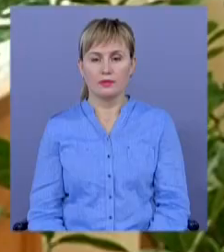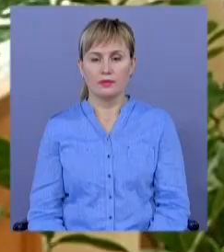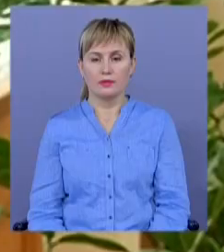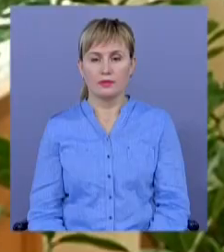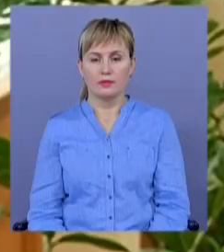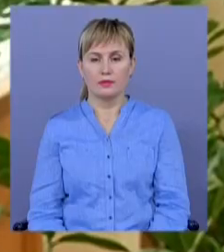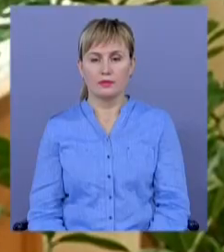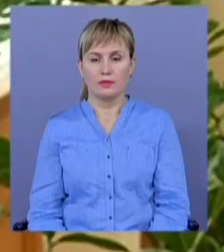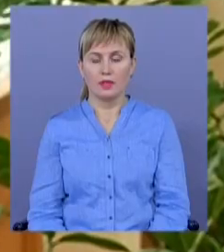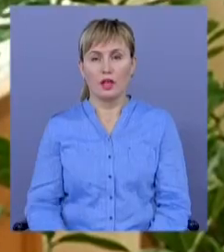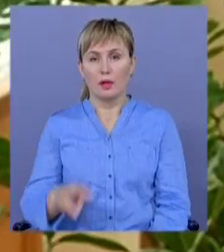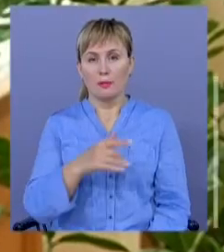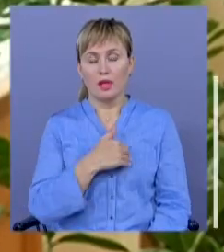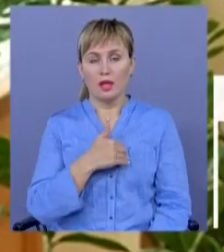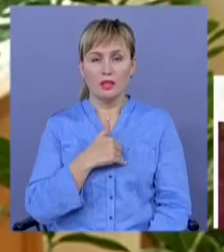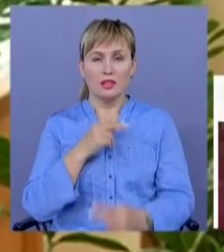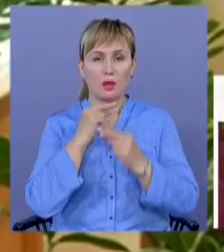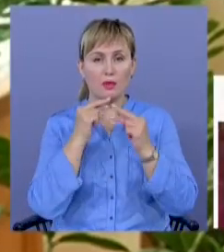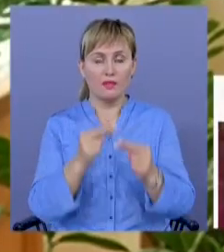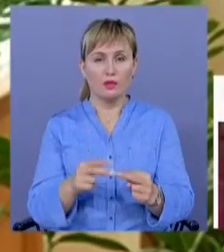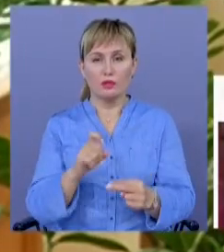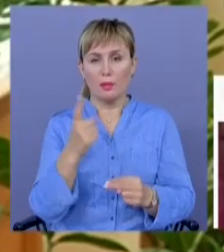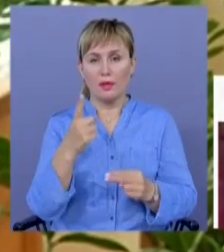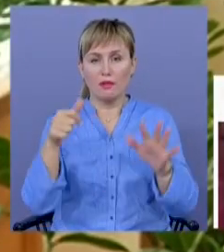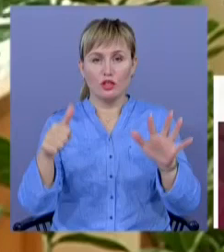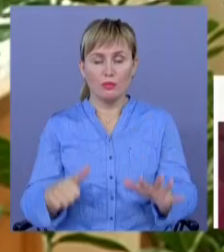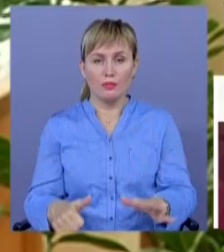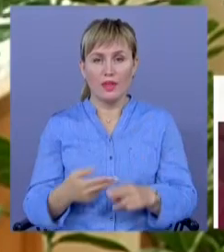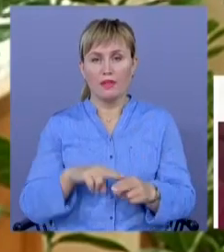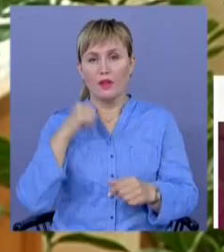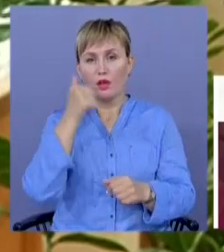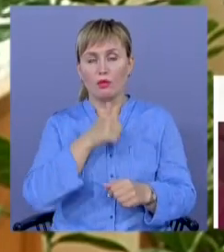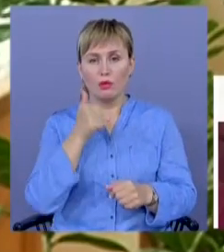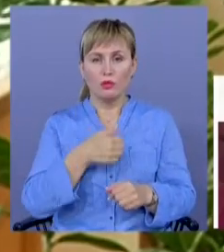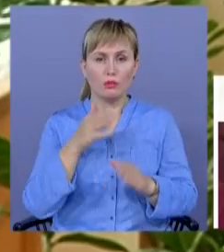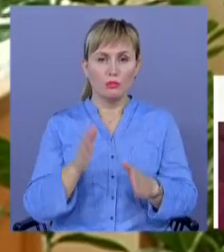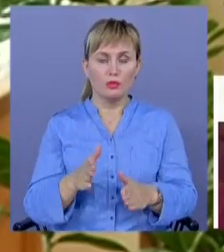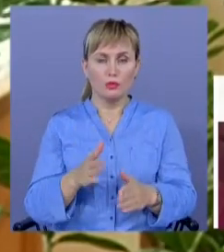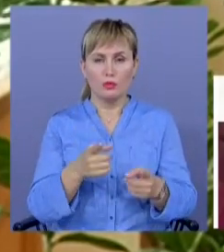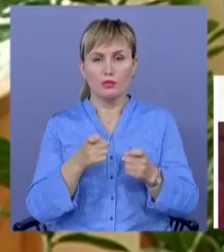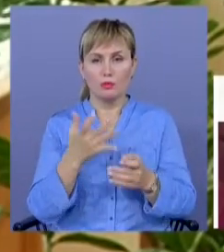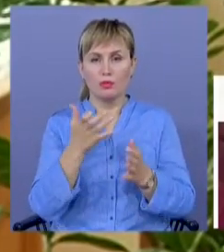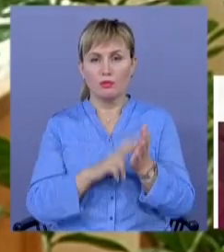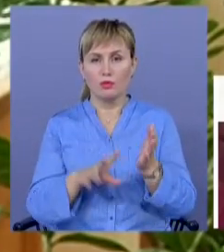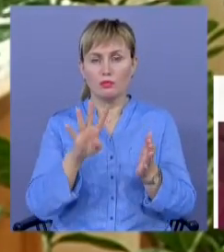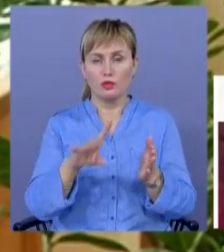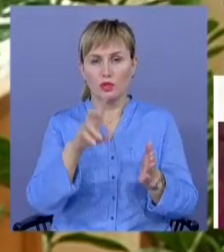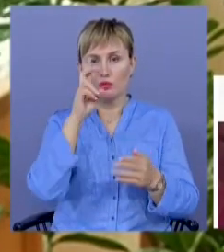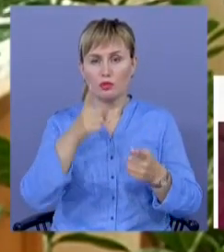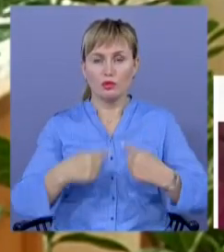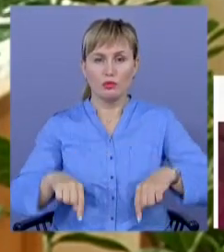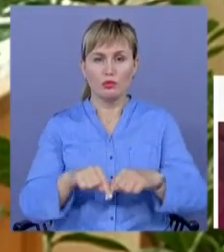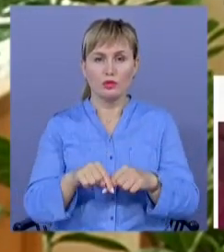мы хотели в области мания что за 1 полугодие только текущего года были привлечены 584 государственных служащих